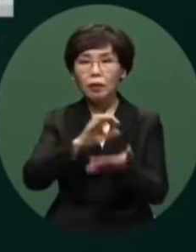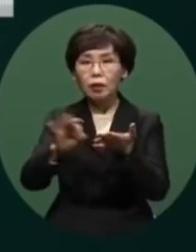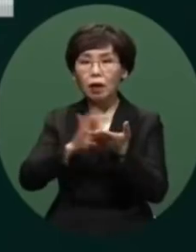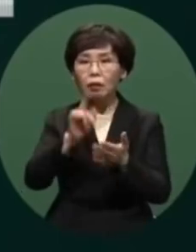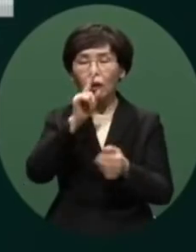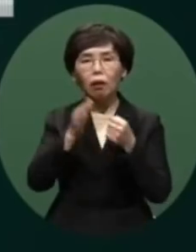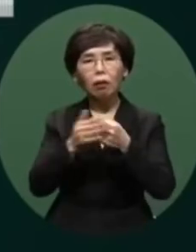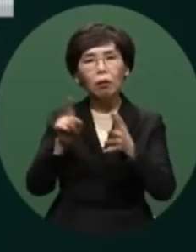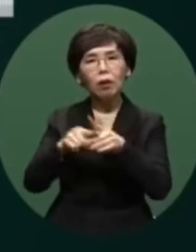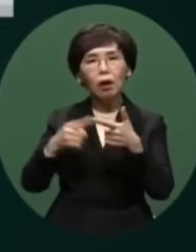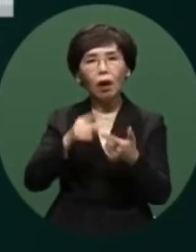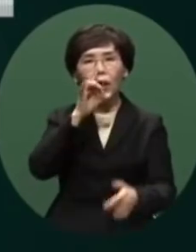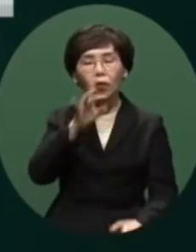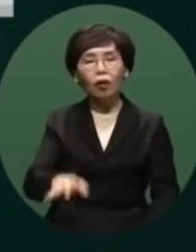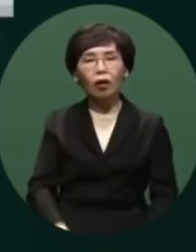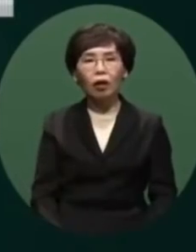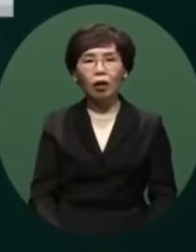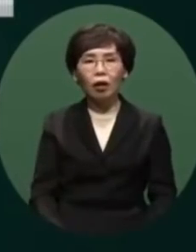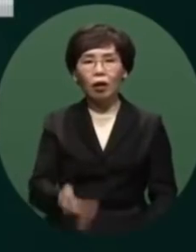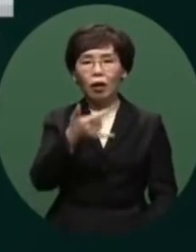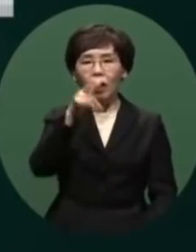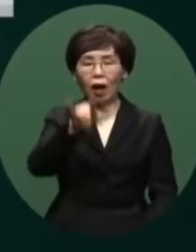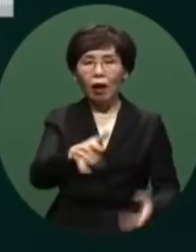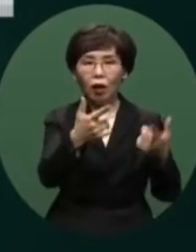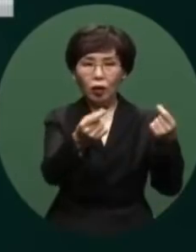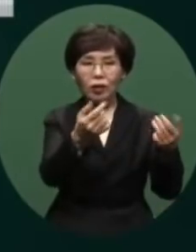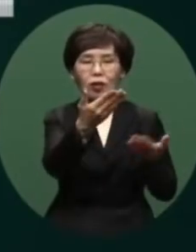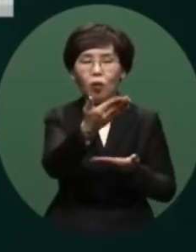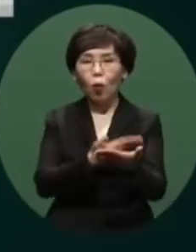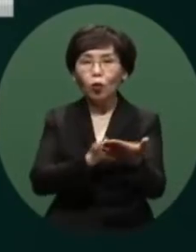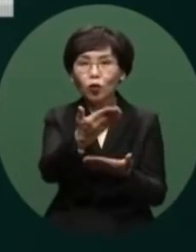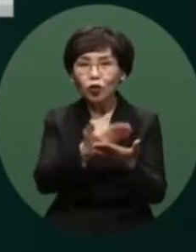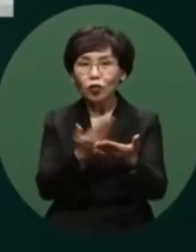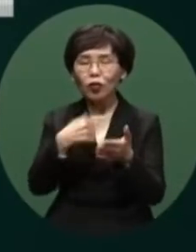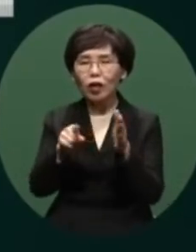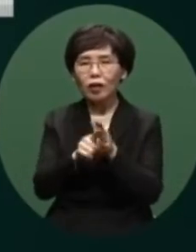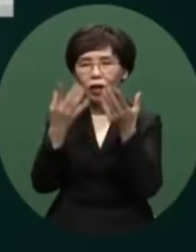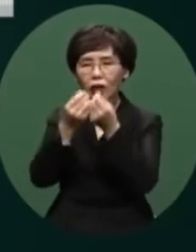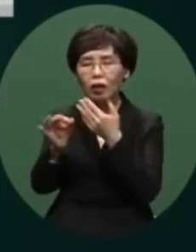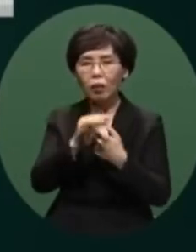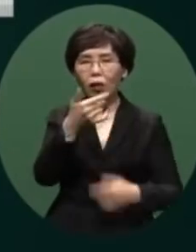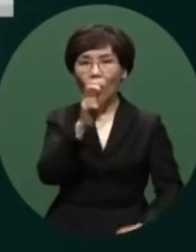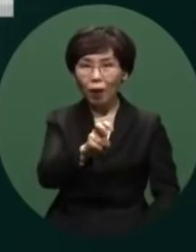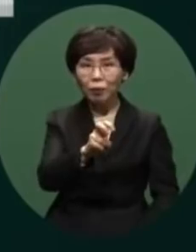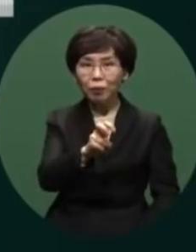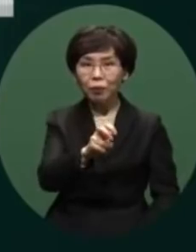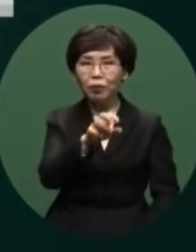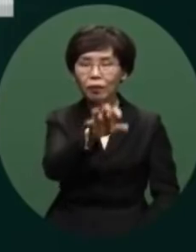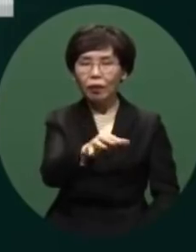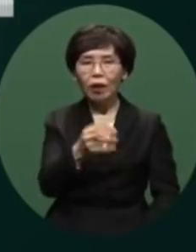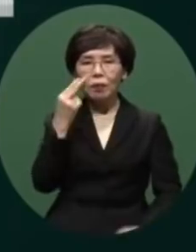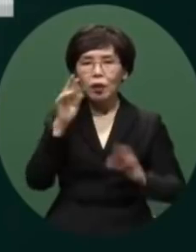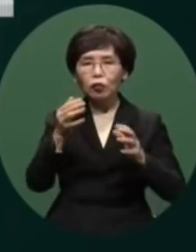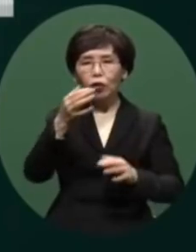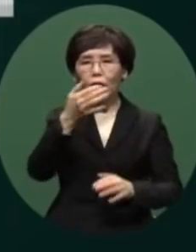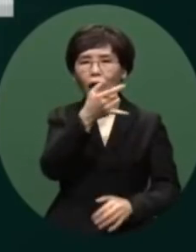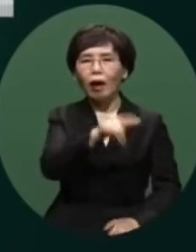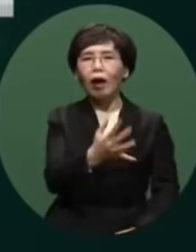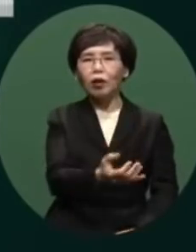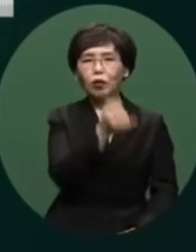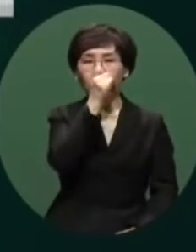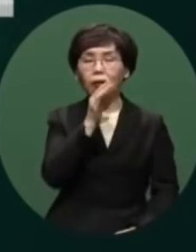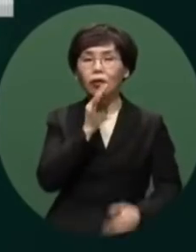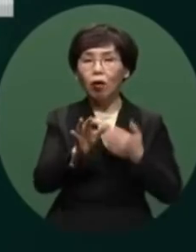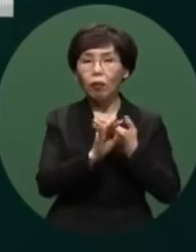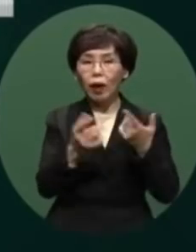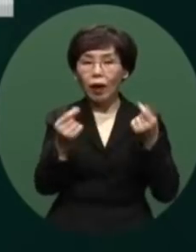않습니다. 핵 공유를 하려면은요. 예를 들어서 괌에 미국의 전술핵이 있다 그러면은 핵 공유는